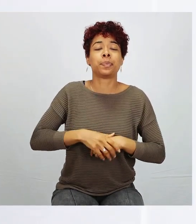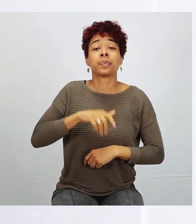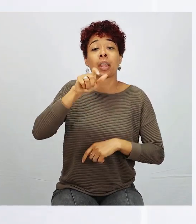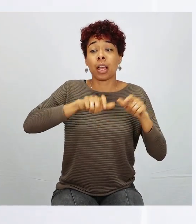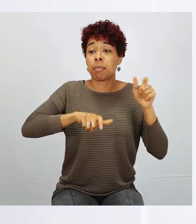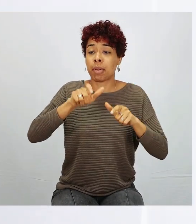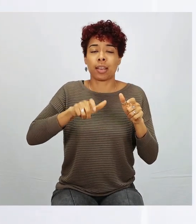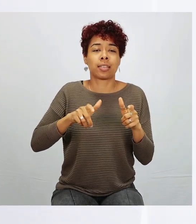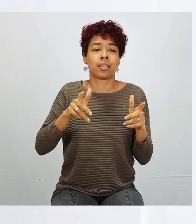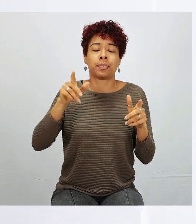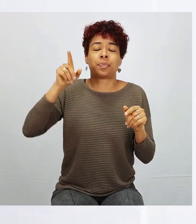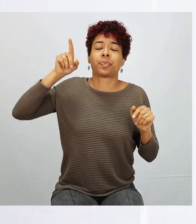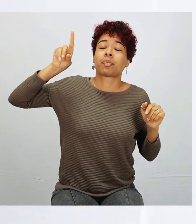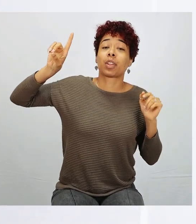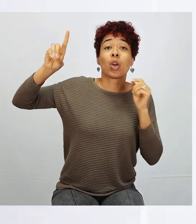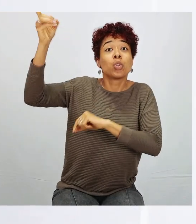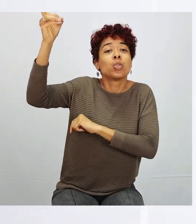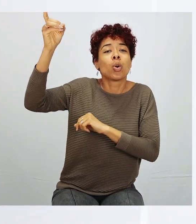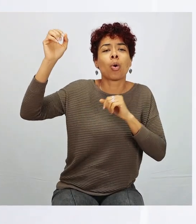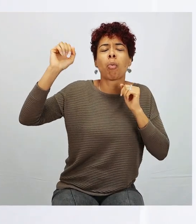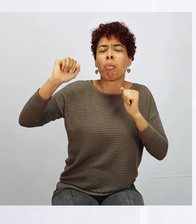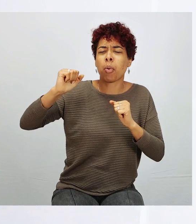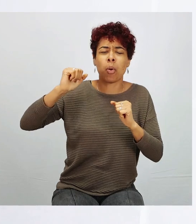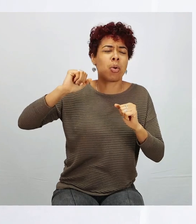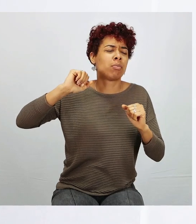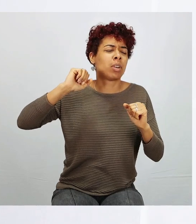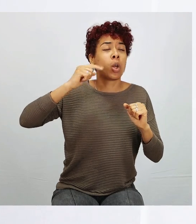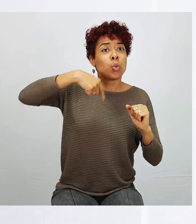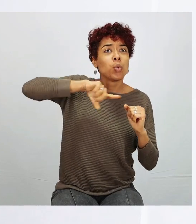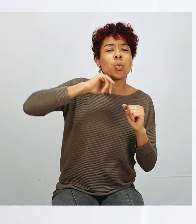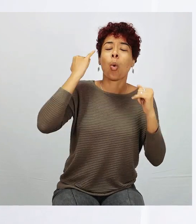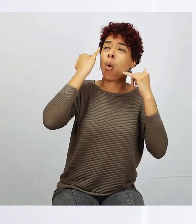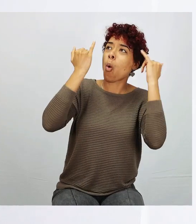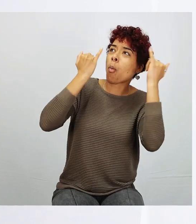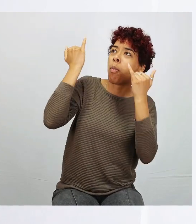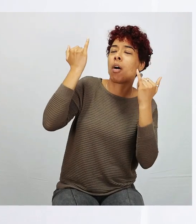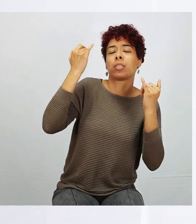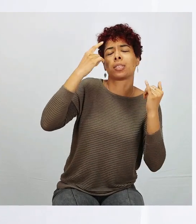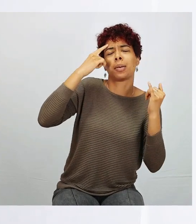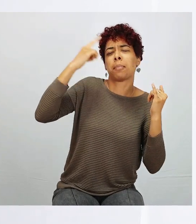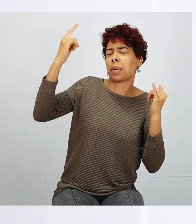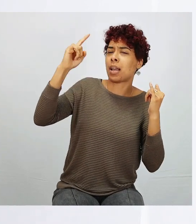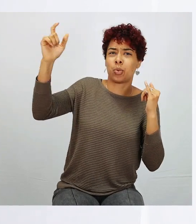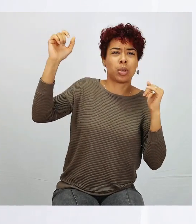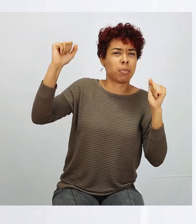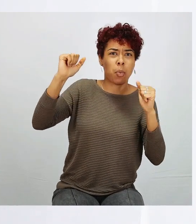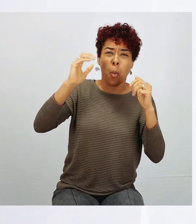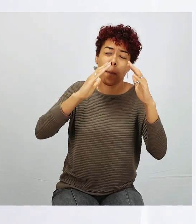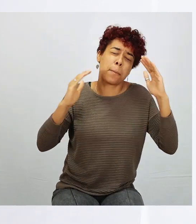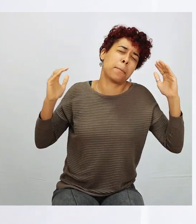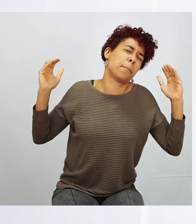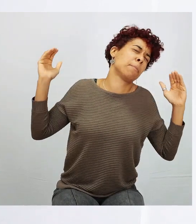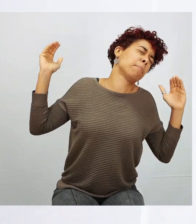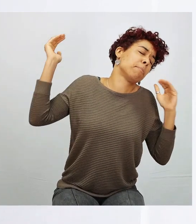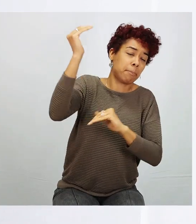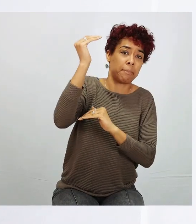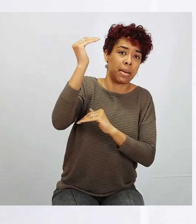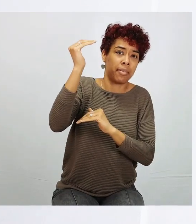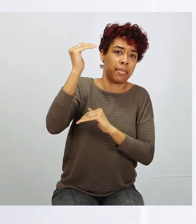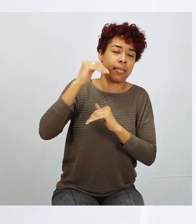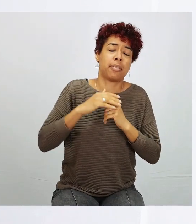qui peut faire par la puissance qui agit en nous infiniment. Et j'aimerais que tu soulignes ça dans ta tête aujourd'hui.